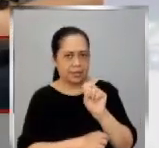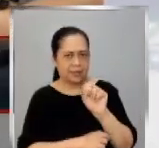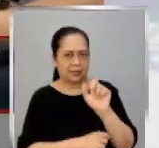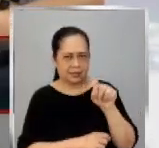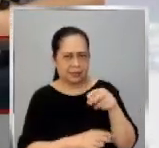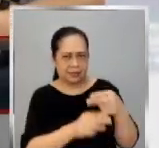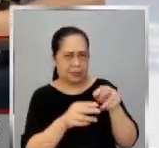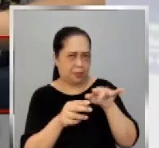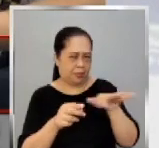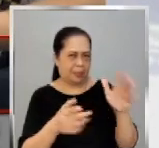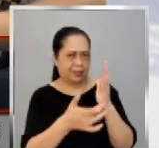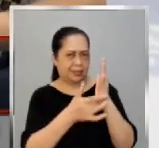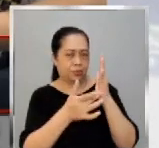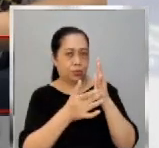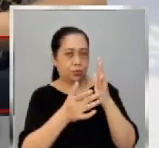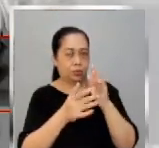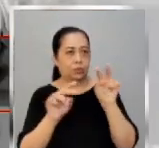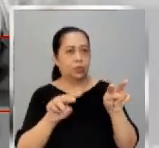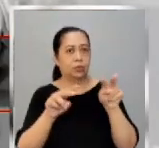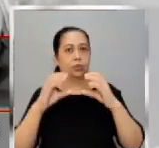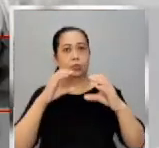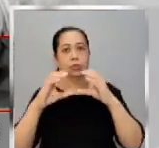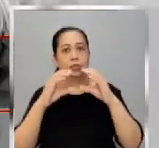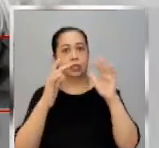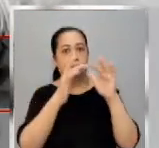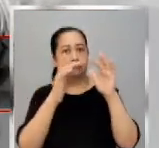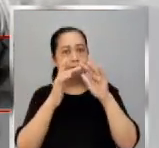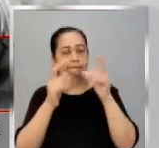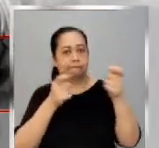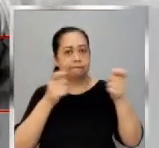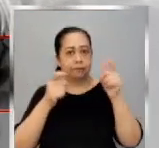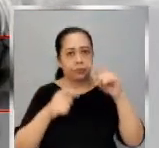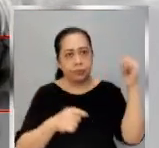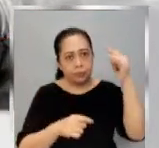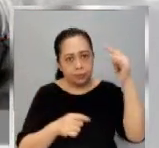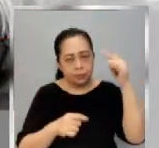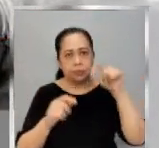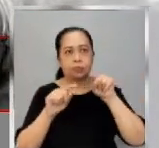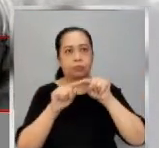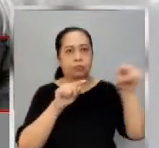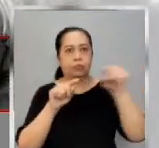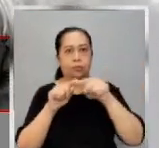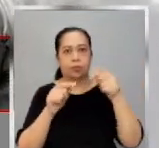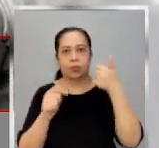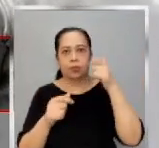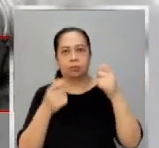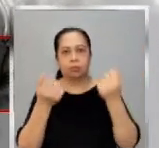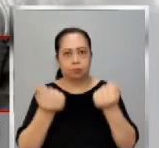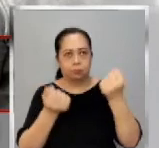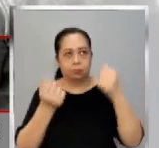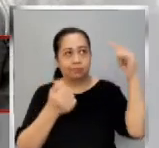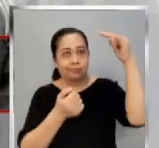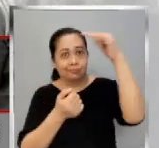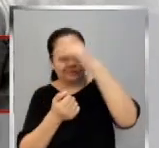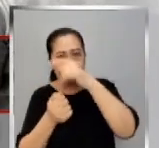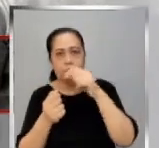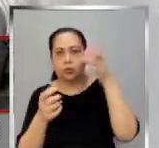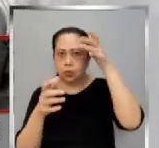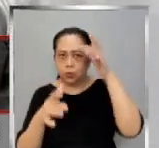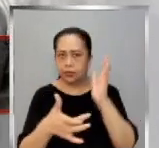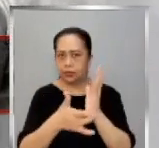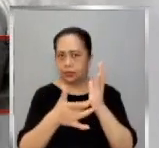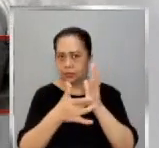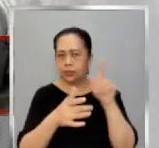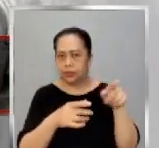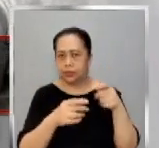yung teknolohiyang nagsisilbing komunikasyon at navigation ng airport towers sa mga piloto. Nagbibigay ito ng computer-aided safety measures sa